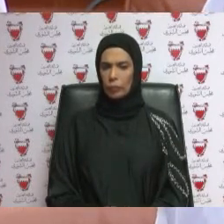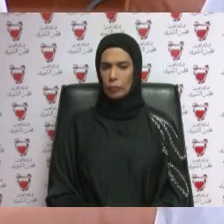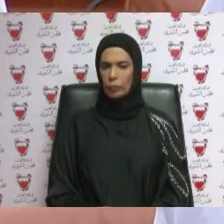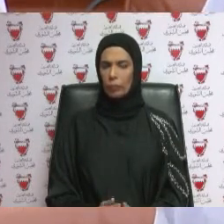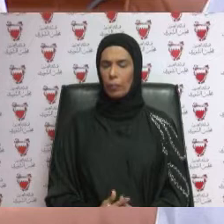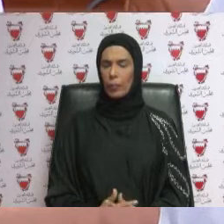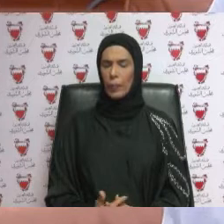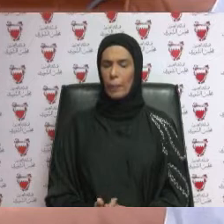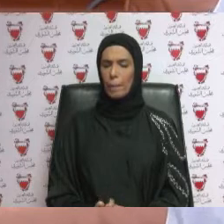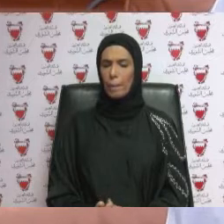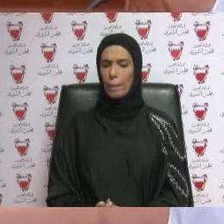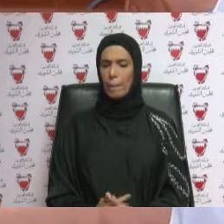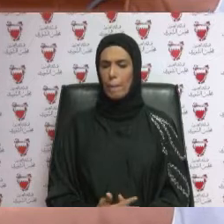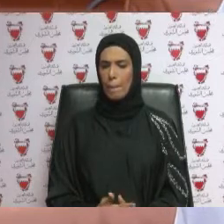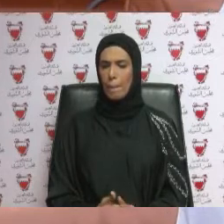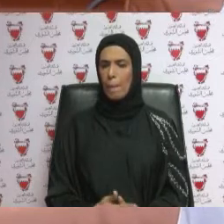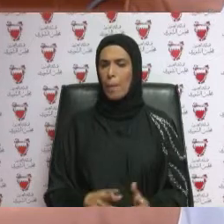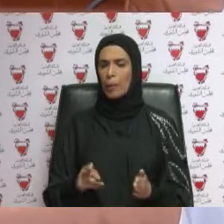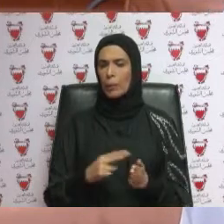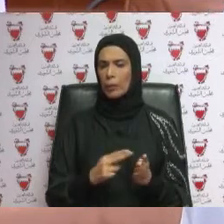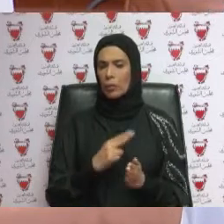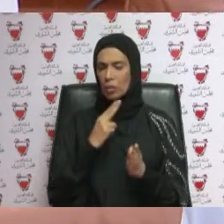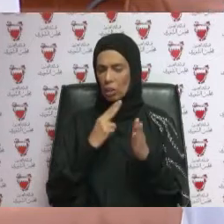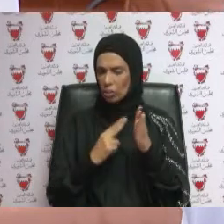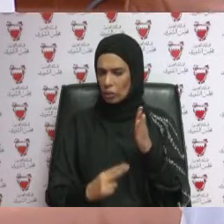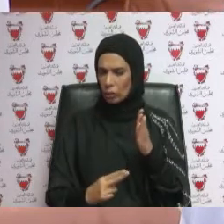إعطاء العقد صفة